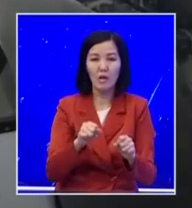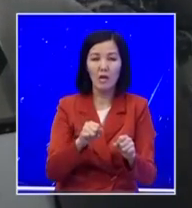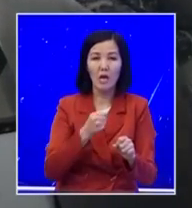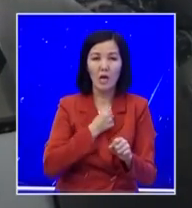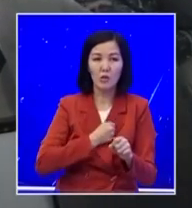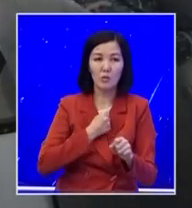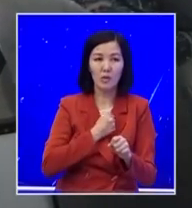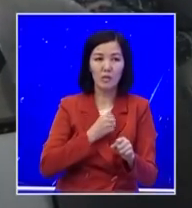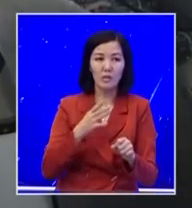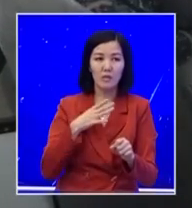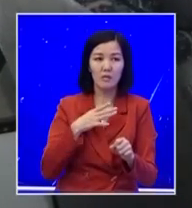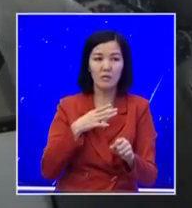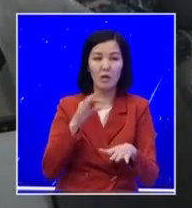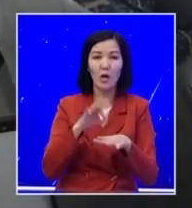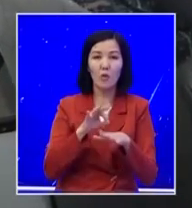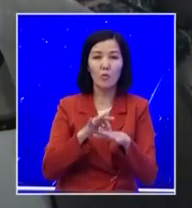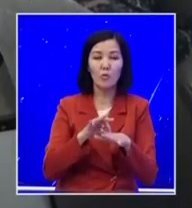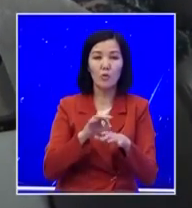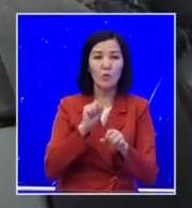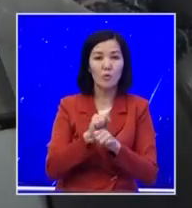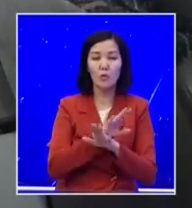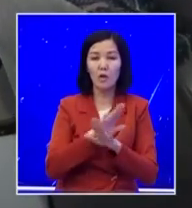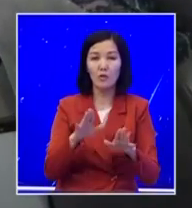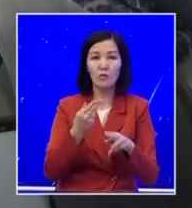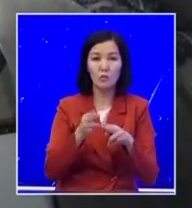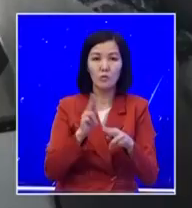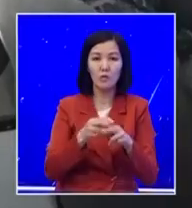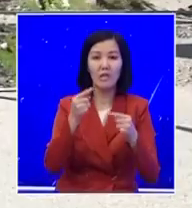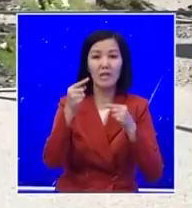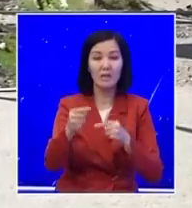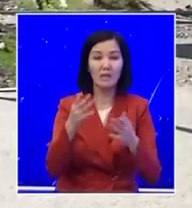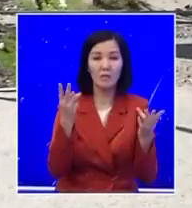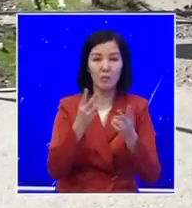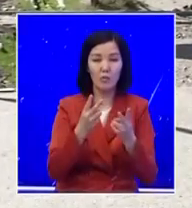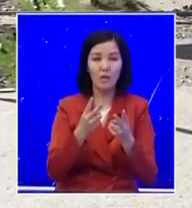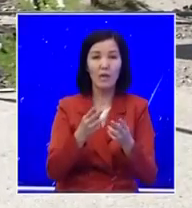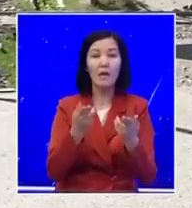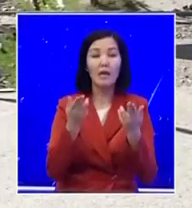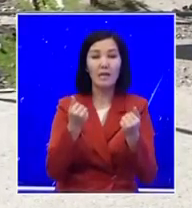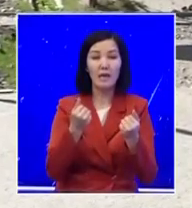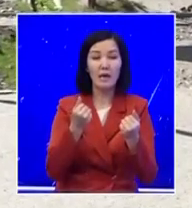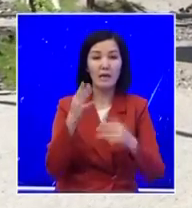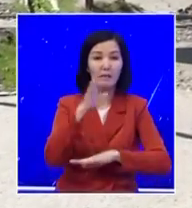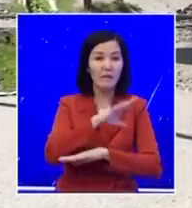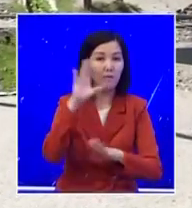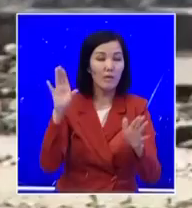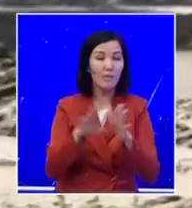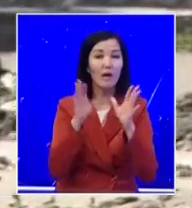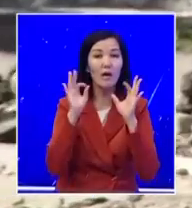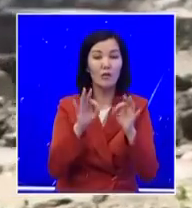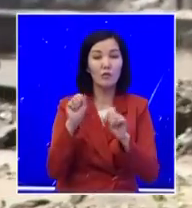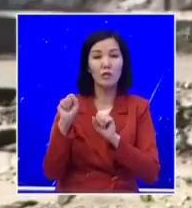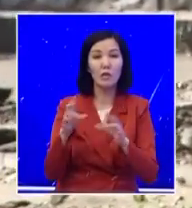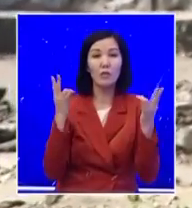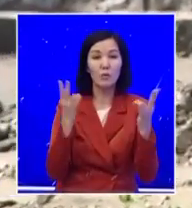біз айтамыз, әлі ауру біткен жоқ, карантин біткен жоқ, сол үшін интервал болу керек. Иә, тәртіпке бағынған құл болмас, сақтансаң